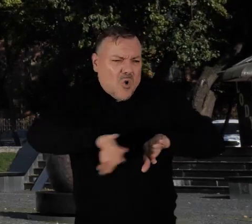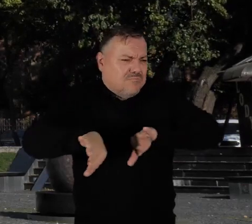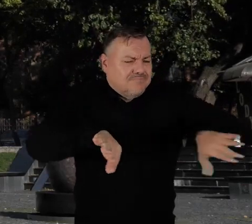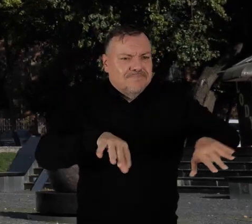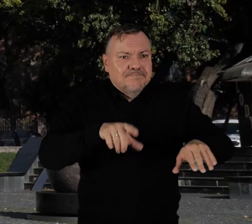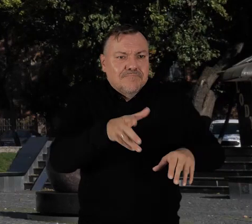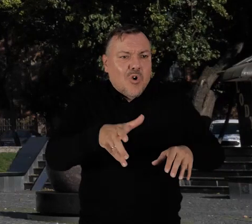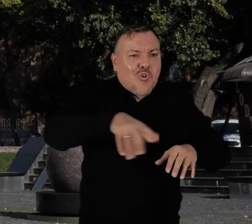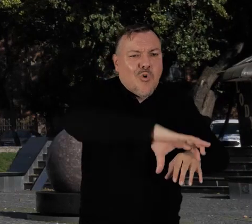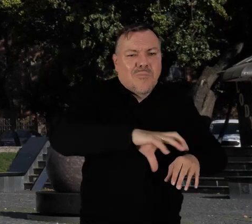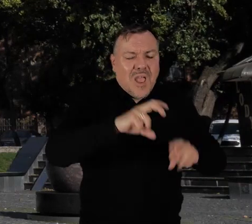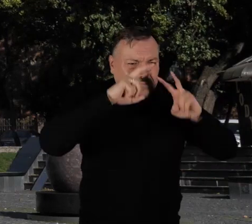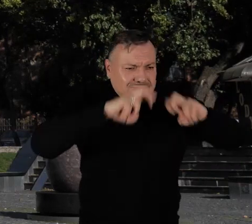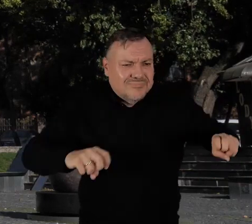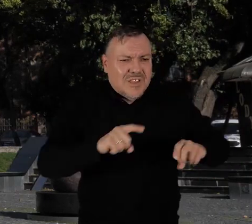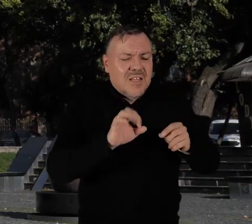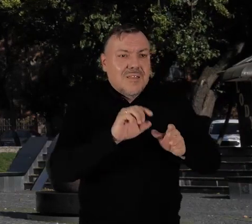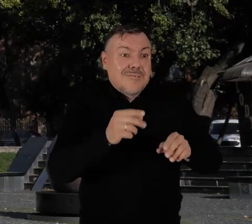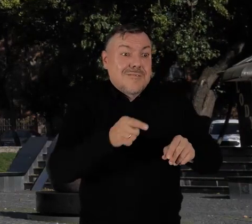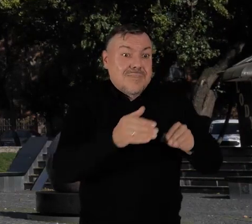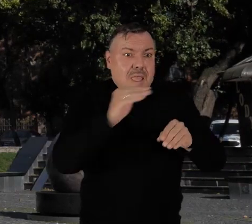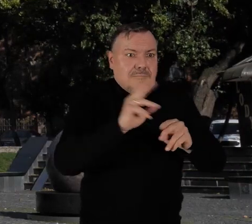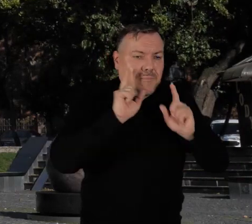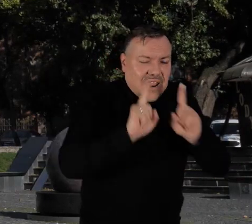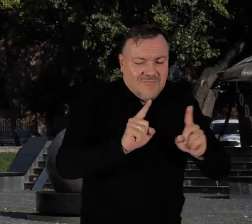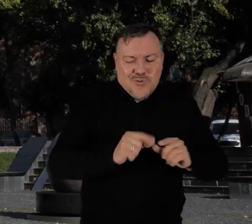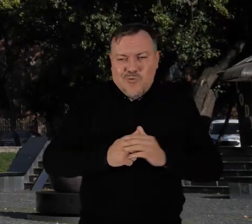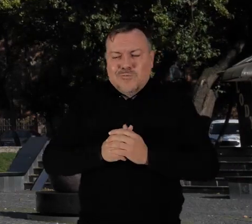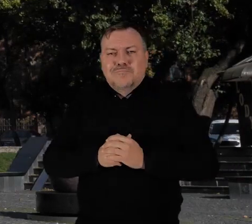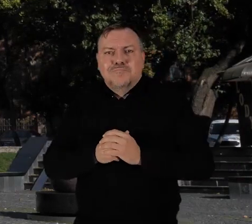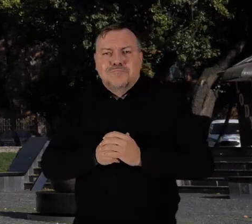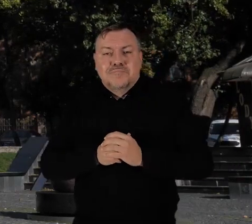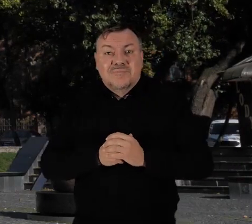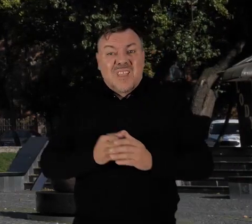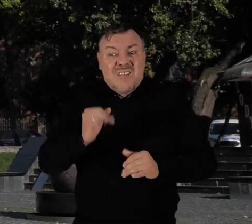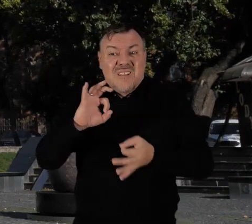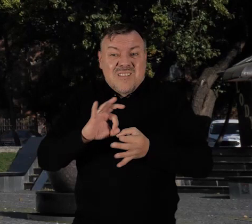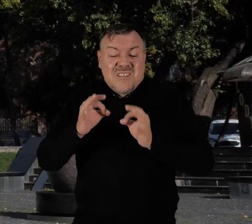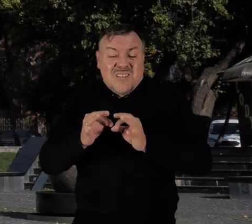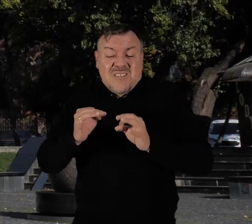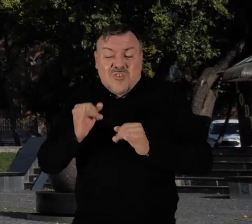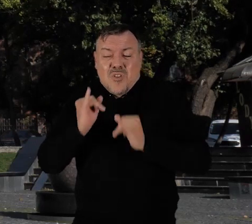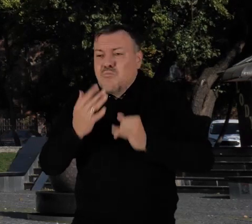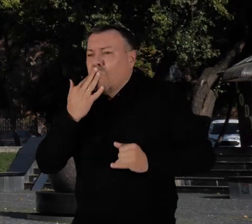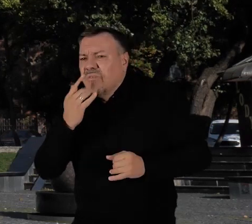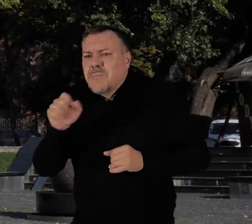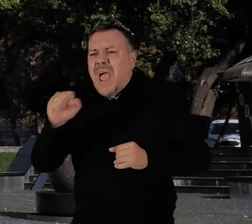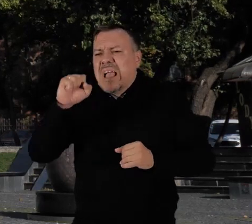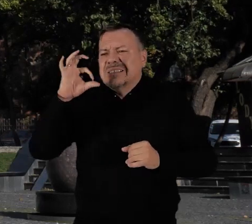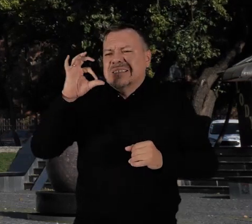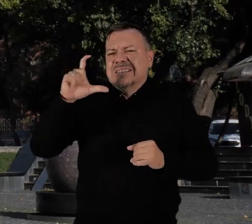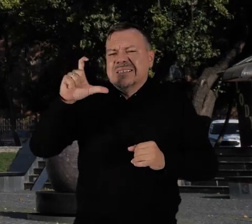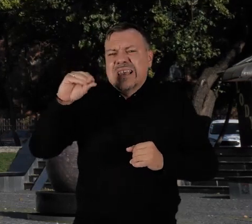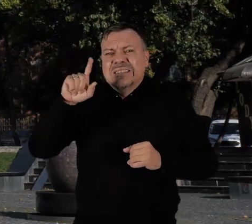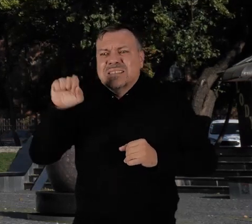nad prawdą. Dały one zresztą wartościowe owoce filozofii ostatniego stulecia. Ale gdy mowa o ascezie pracy